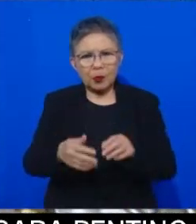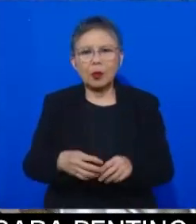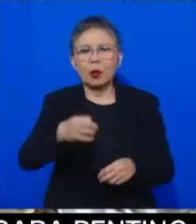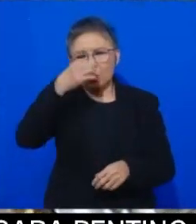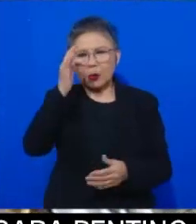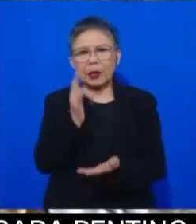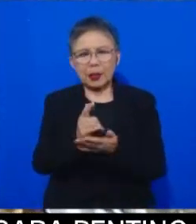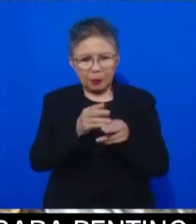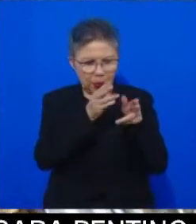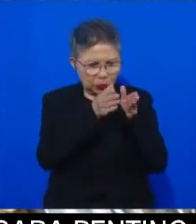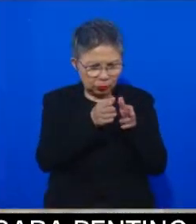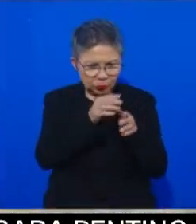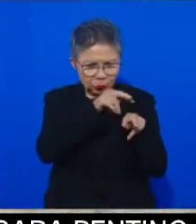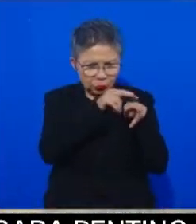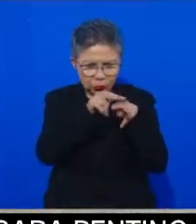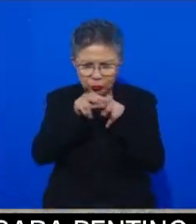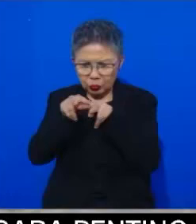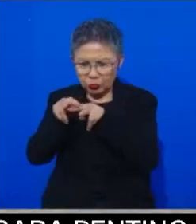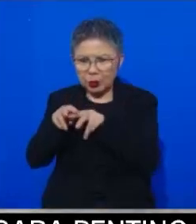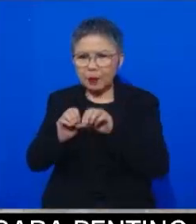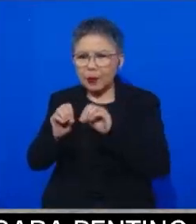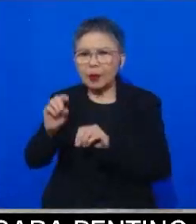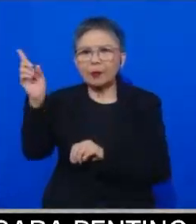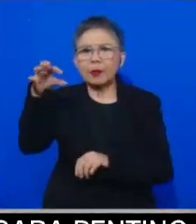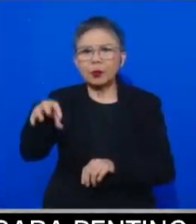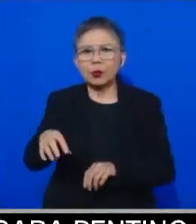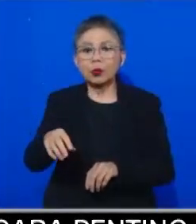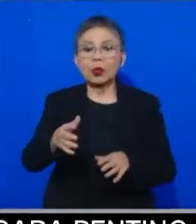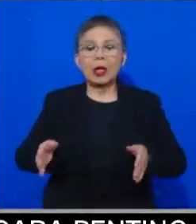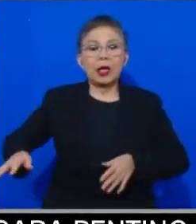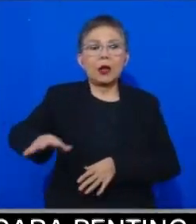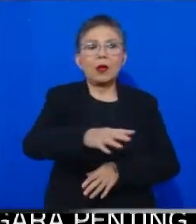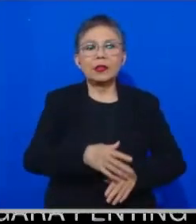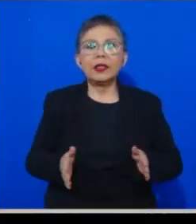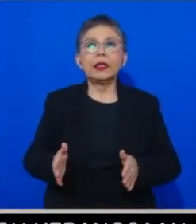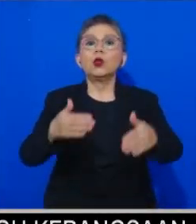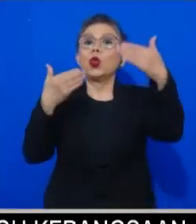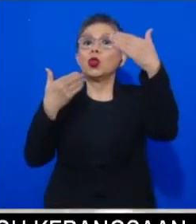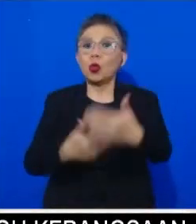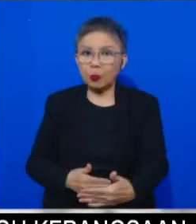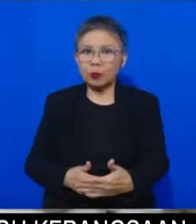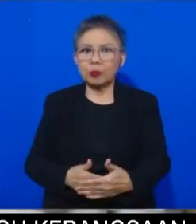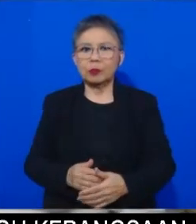polisi juga akan memberikan masukan ke pemerintah daerah agar menutup kawasan ini.